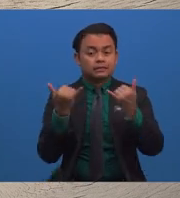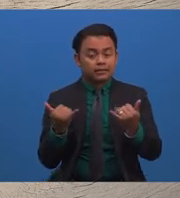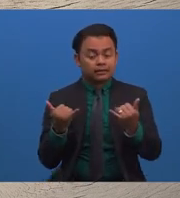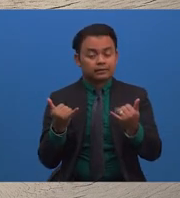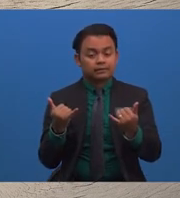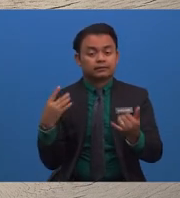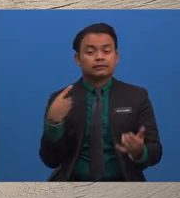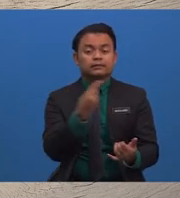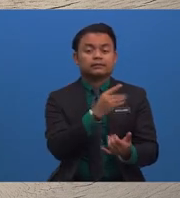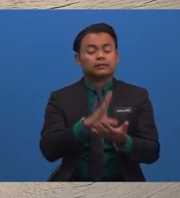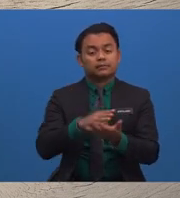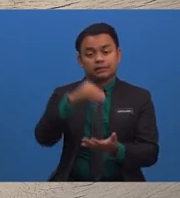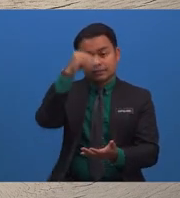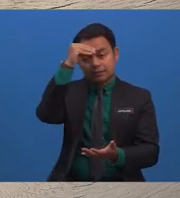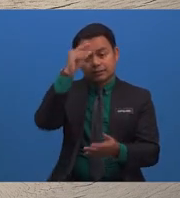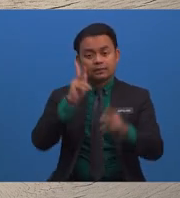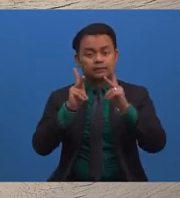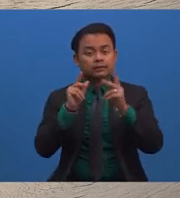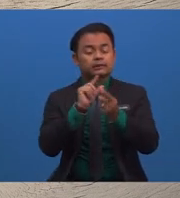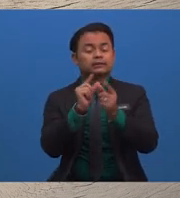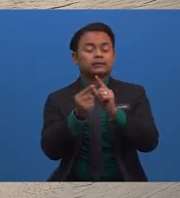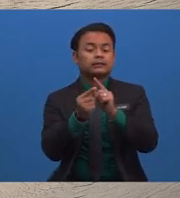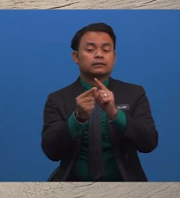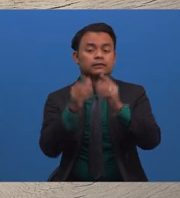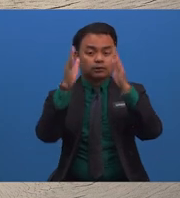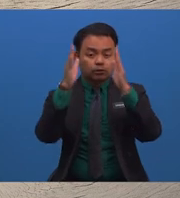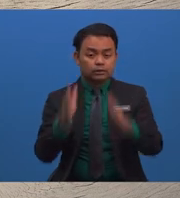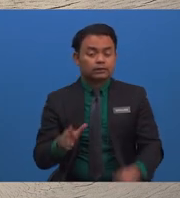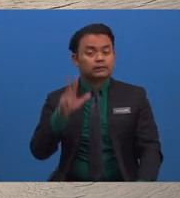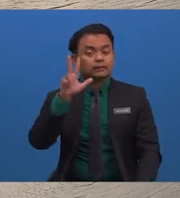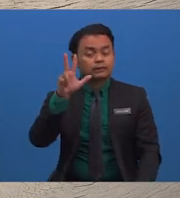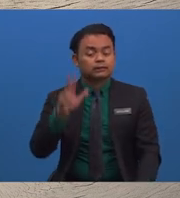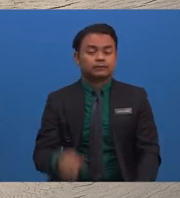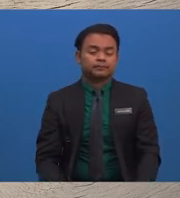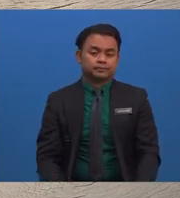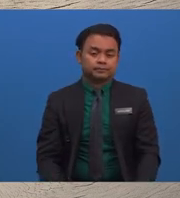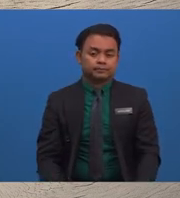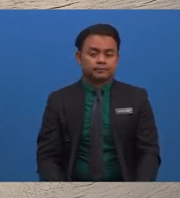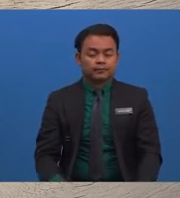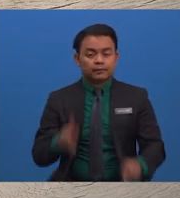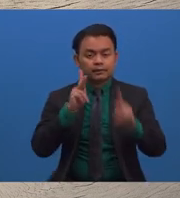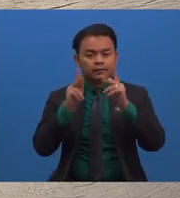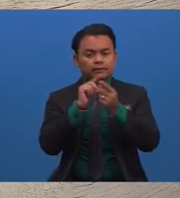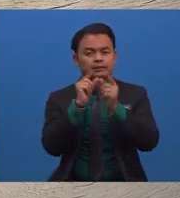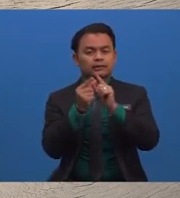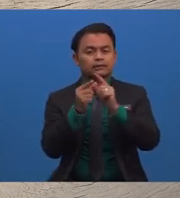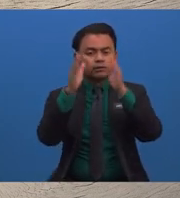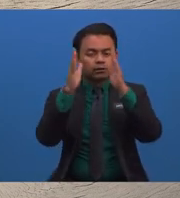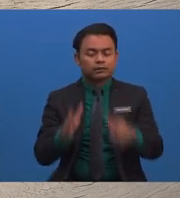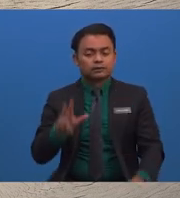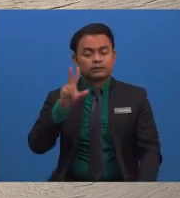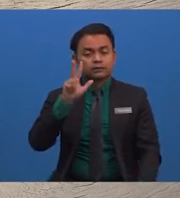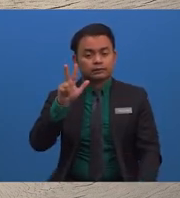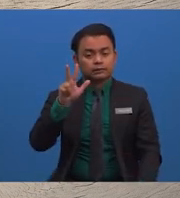orang ketiga. Kata ganti nama diri orang ketiga adalah merujuk kepada diri orang yang